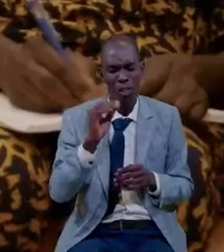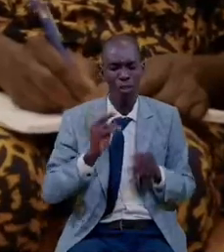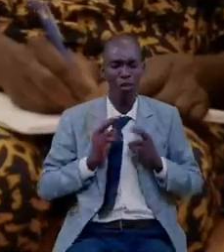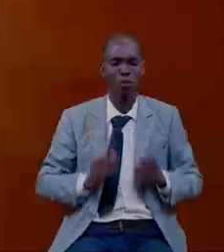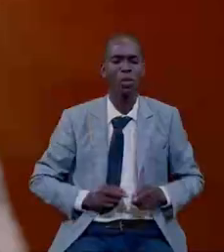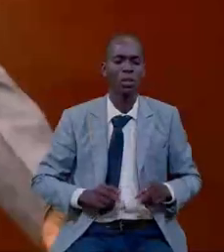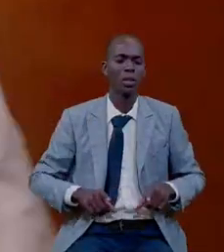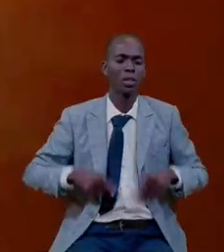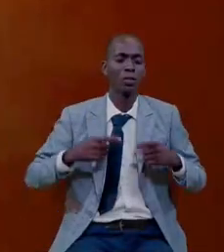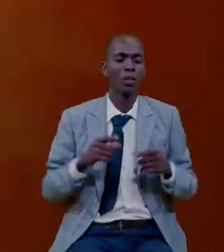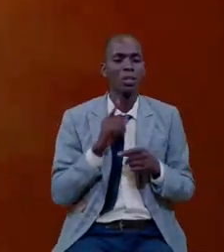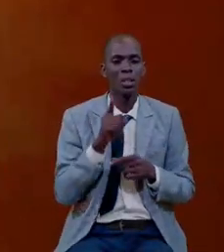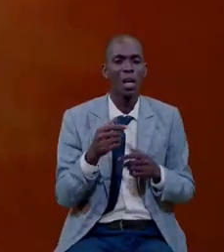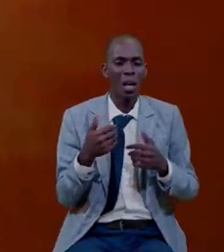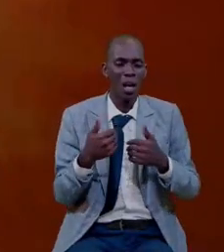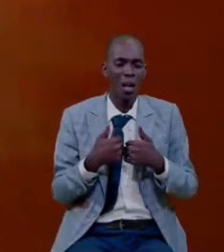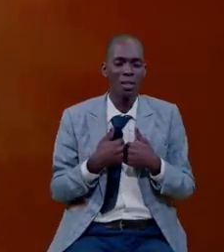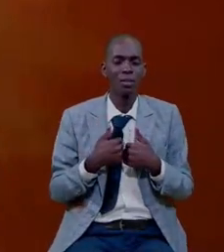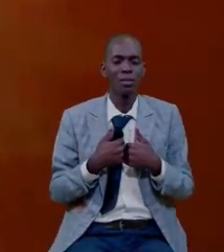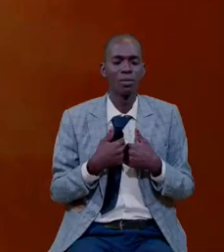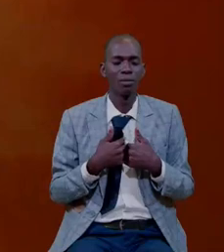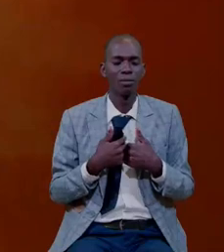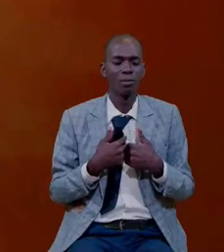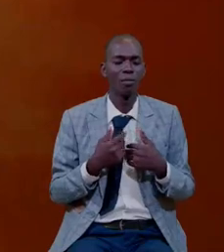Tu as la foi. Moi, j'ai les œuvres.